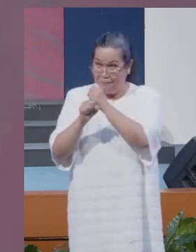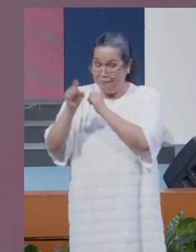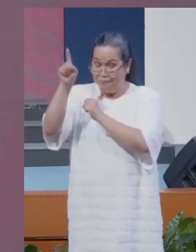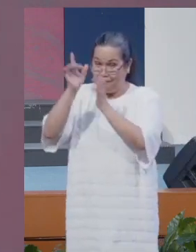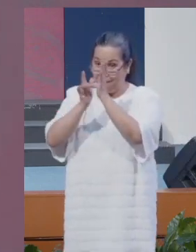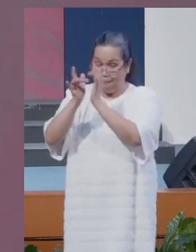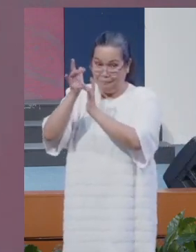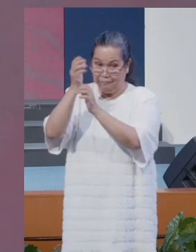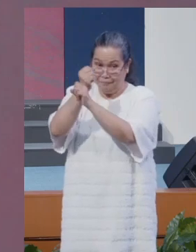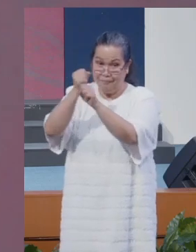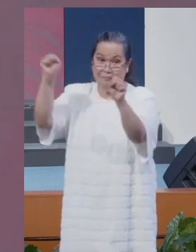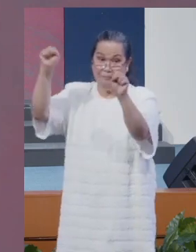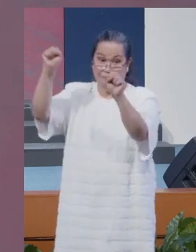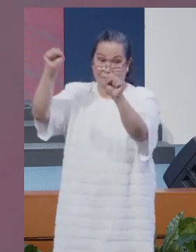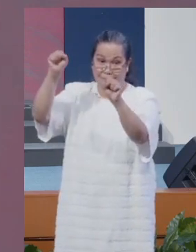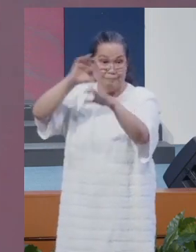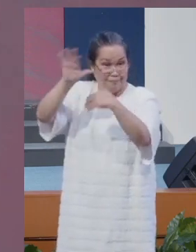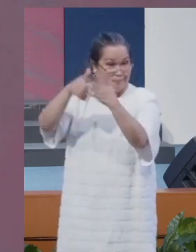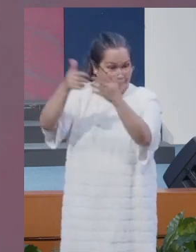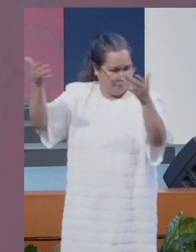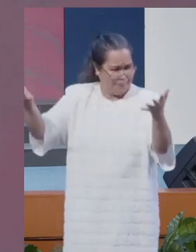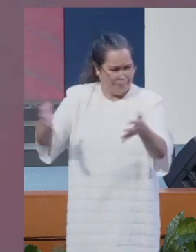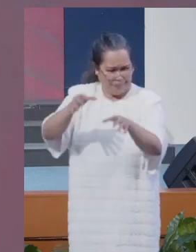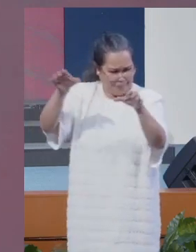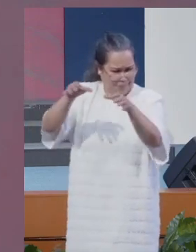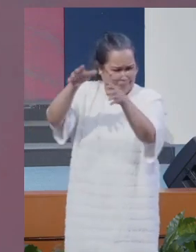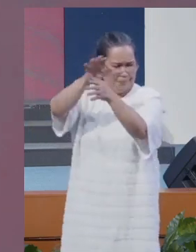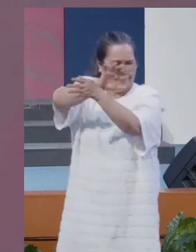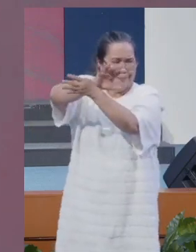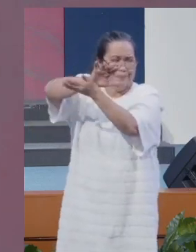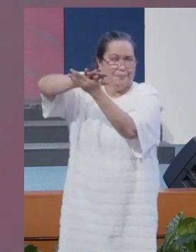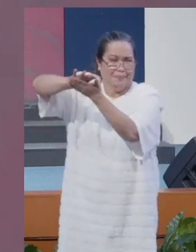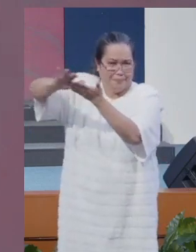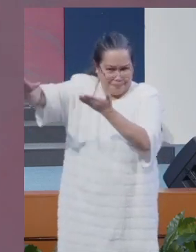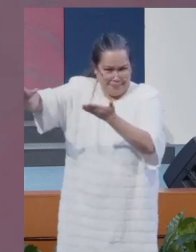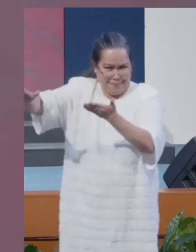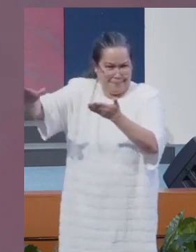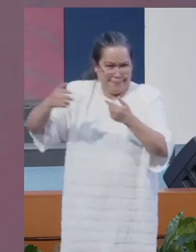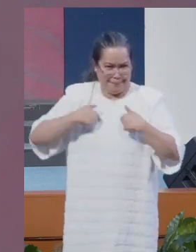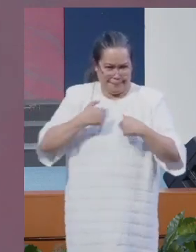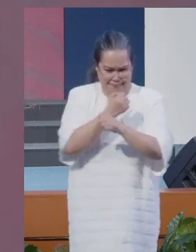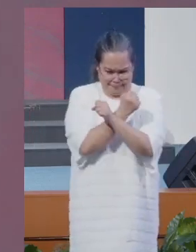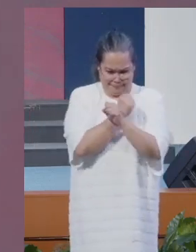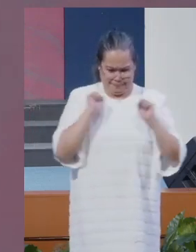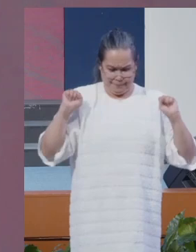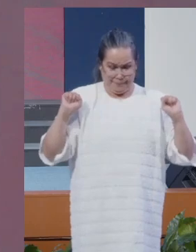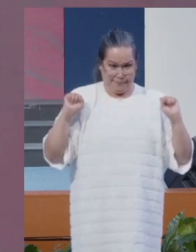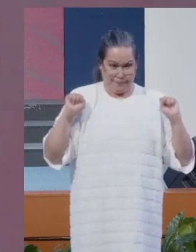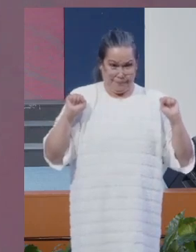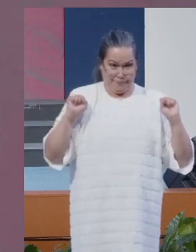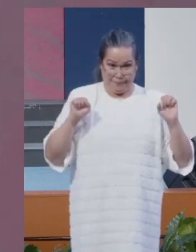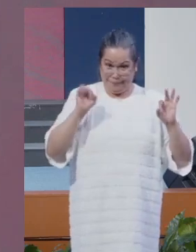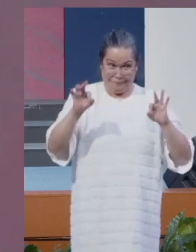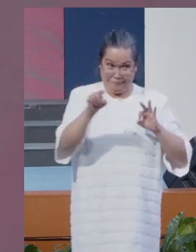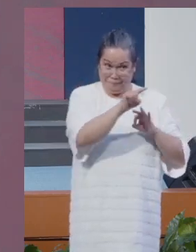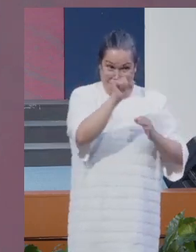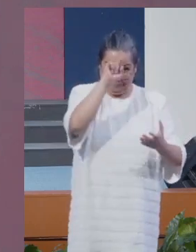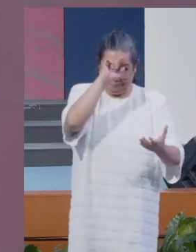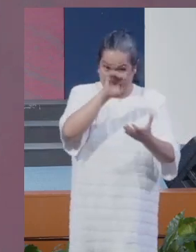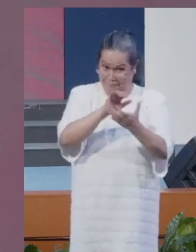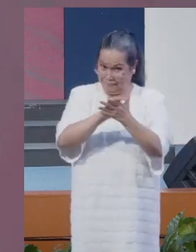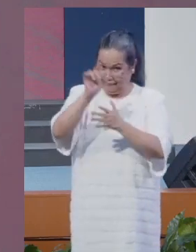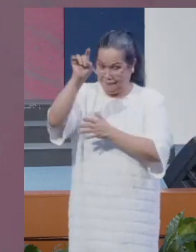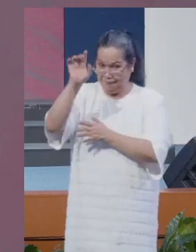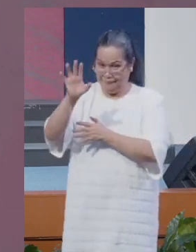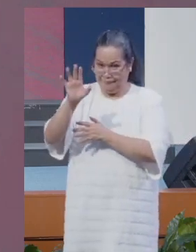na nagawa na niya lahat ang kailangan para tayo'y maligtas at hindi pa kayo nananampalataya sa